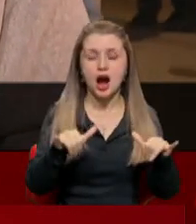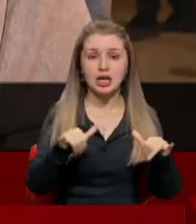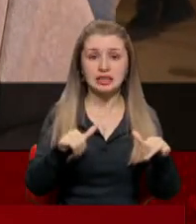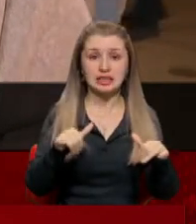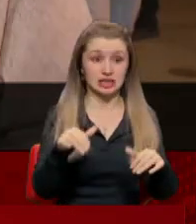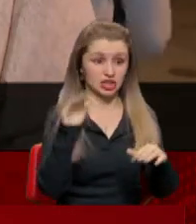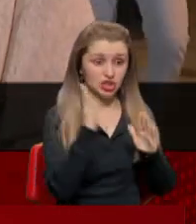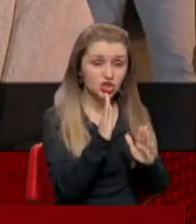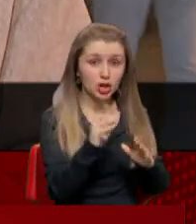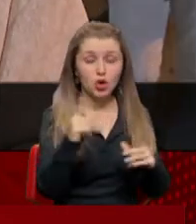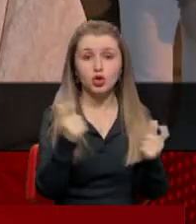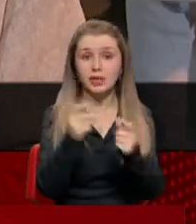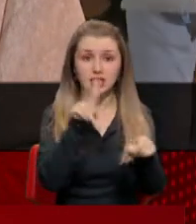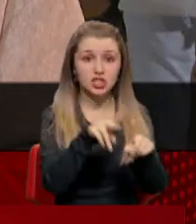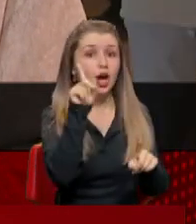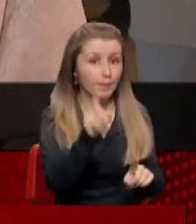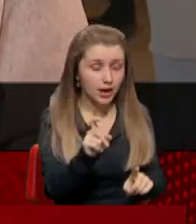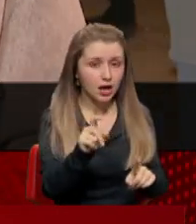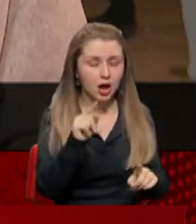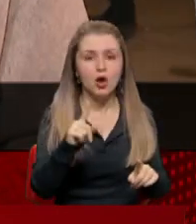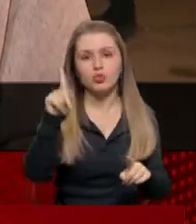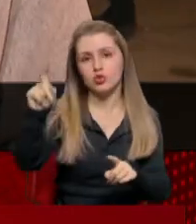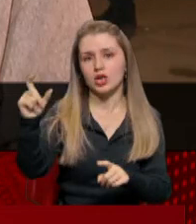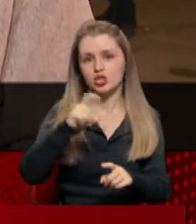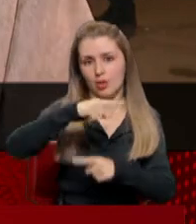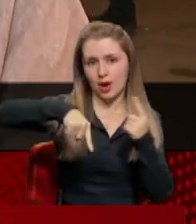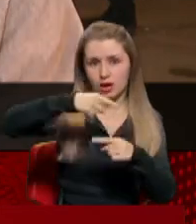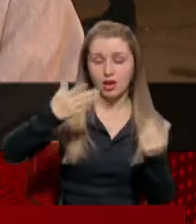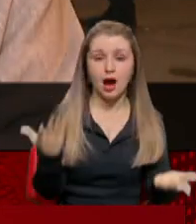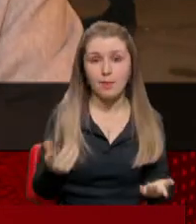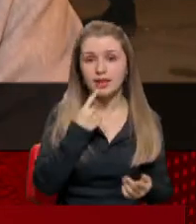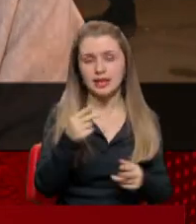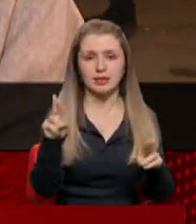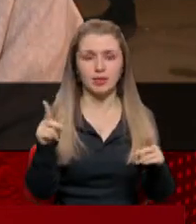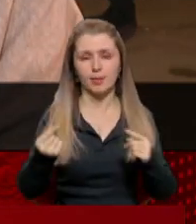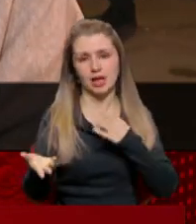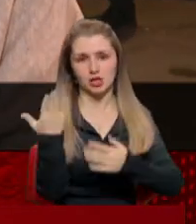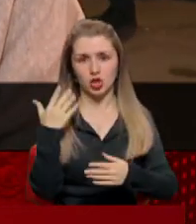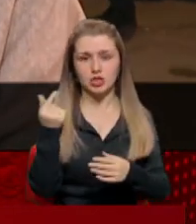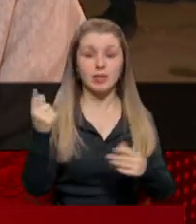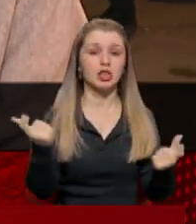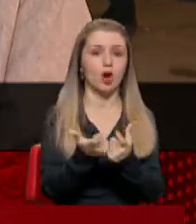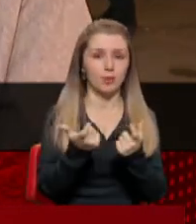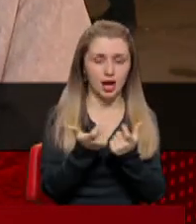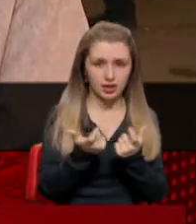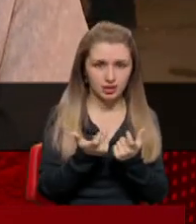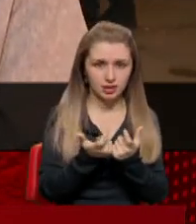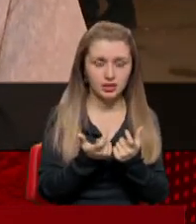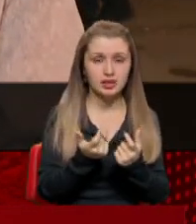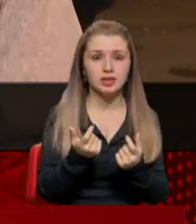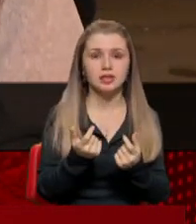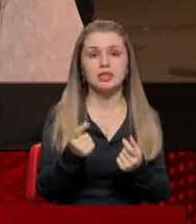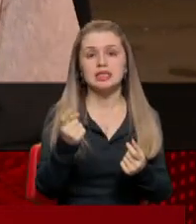alacak mıydı? O toplantıya katılacak mıydı? Bu soruları da yanıt arandı, ancak dediğim gibi biraz evvel biten toplantıdan çıkan